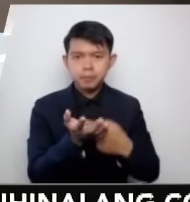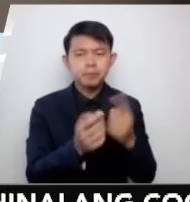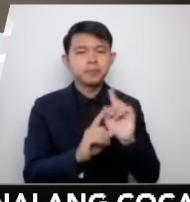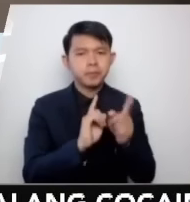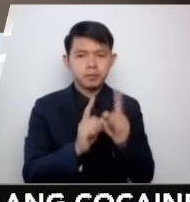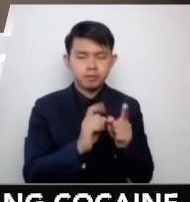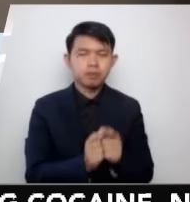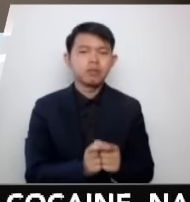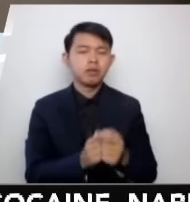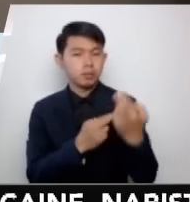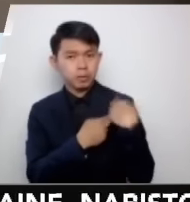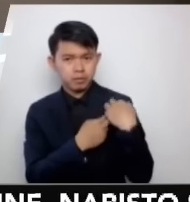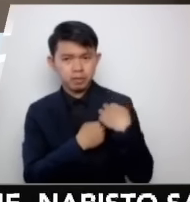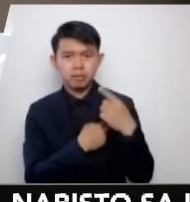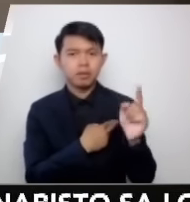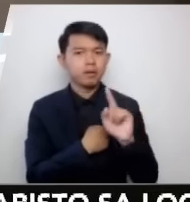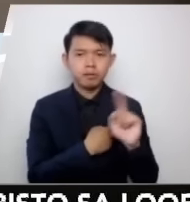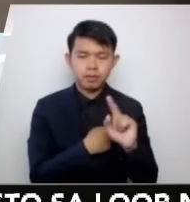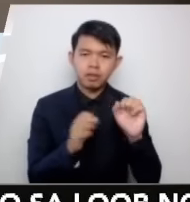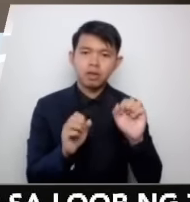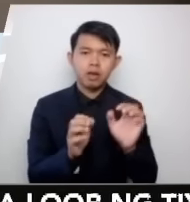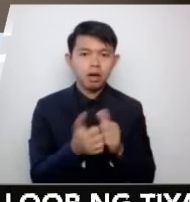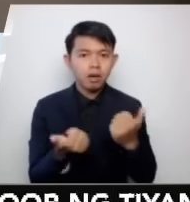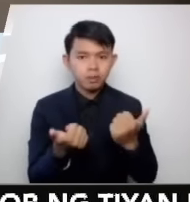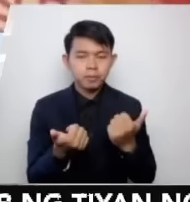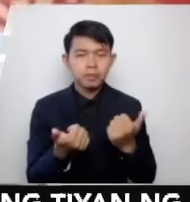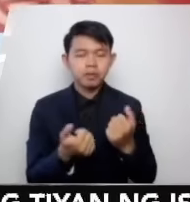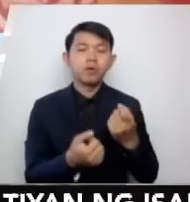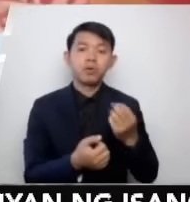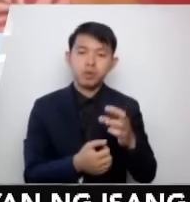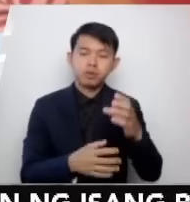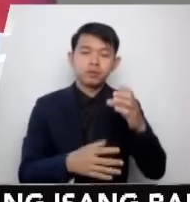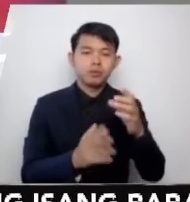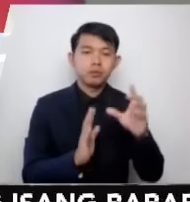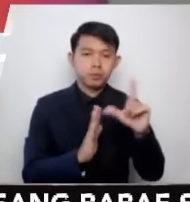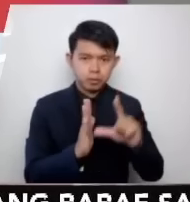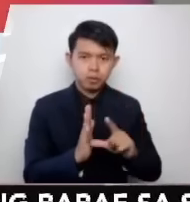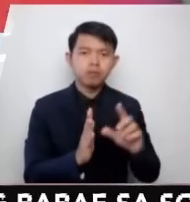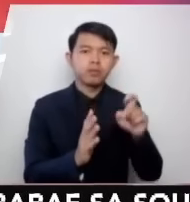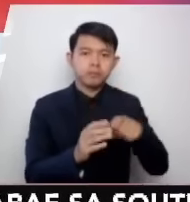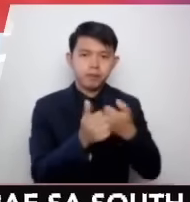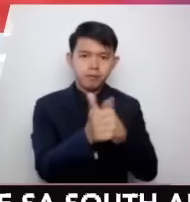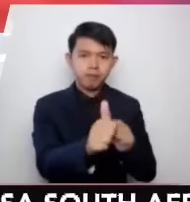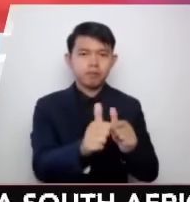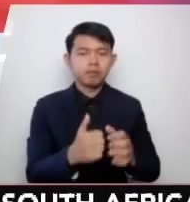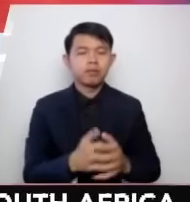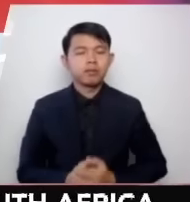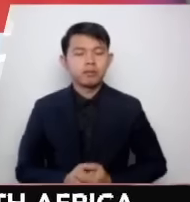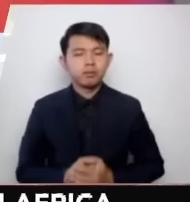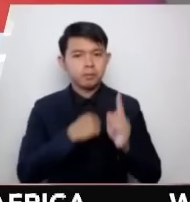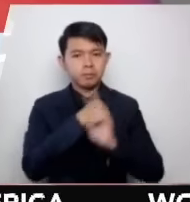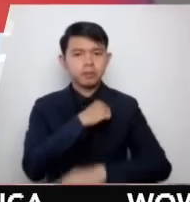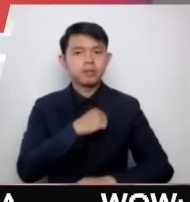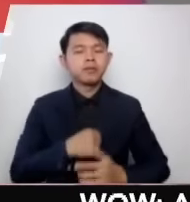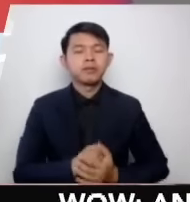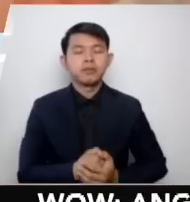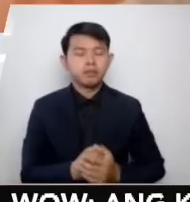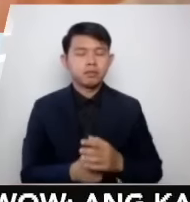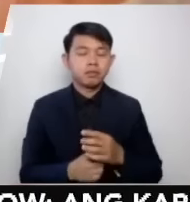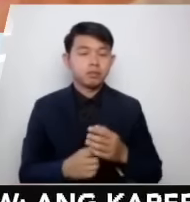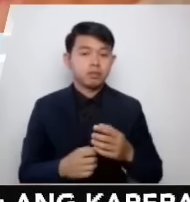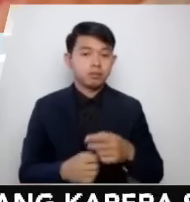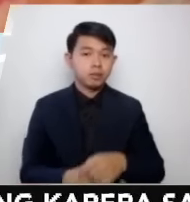or kung ano man yung matol sa kanya ng batas natin. Ayon sa pamunuan ng barangay, desidido rin daw magreklamo ang biktima sa pulis.